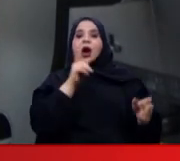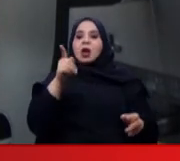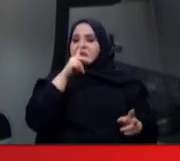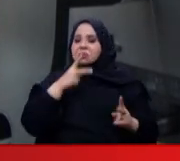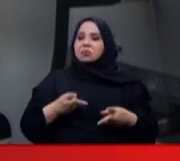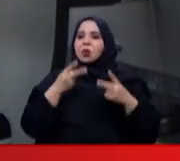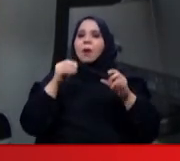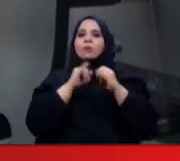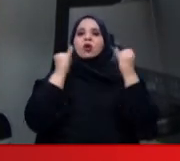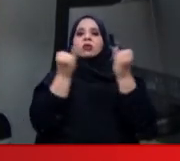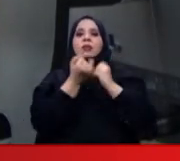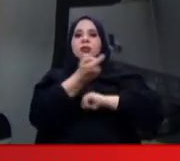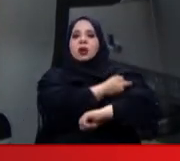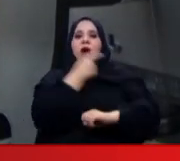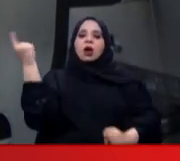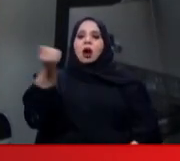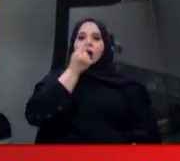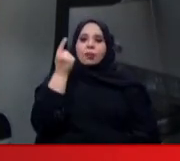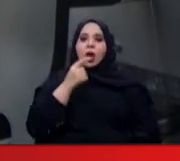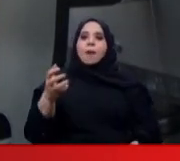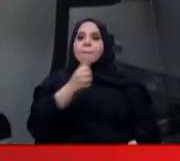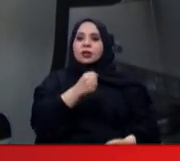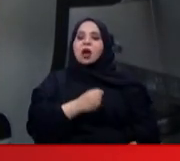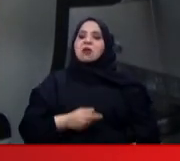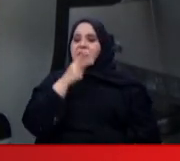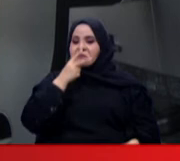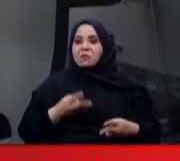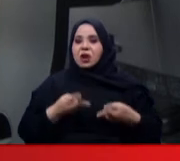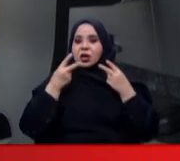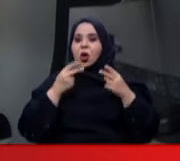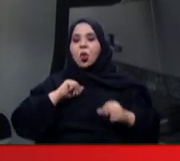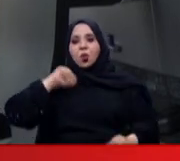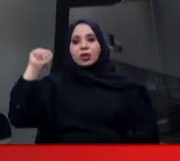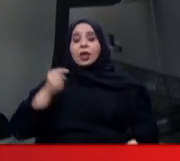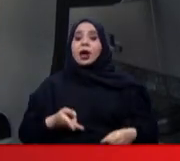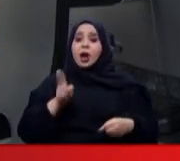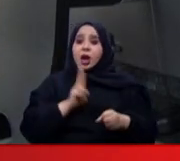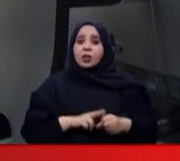محل تقدير من منظمة الصحة العالمية ومصدر فخر واعتزاز وطني.